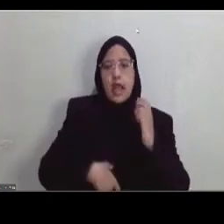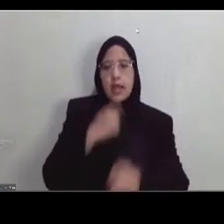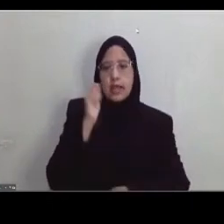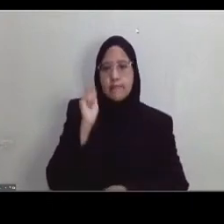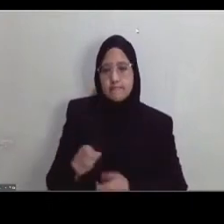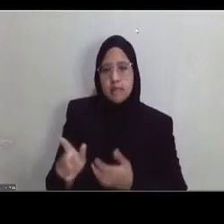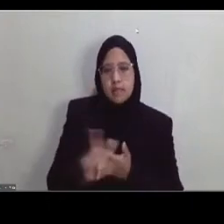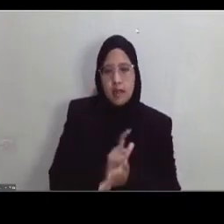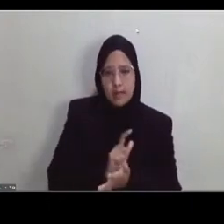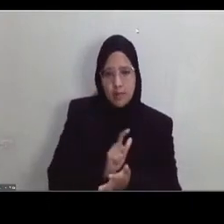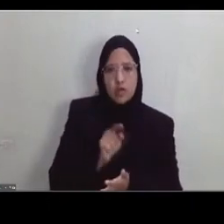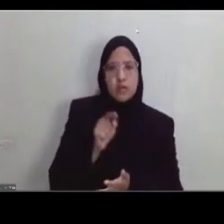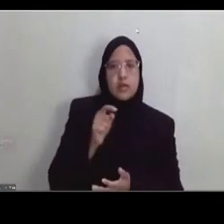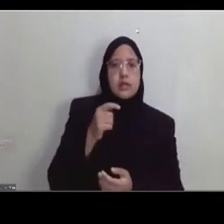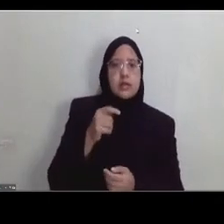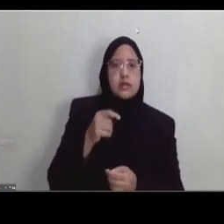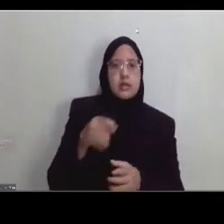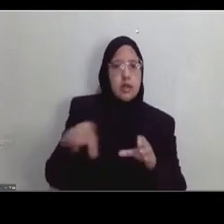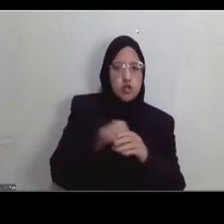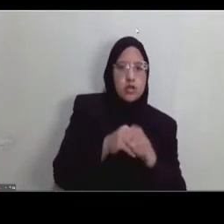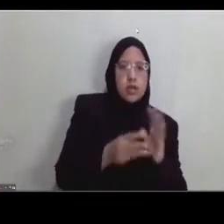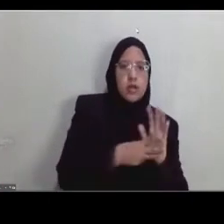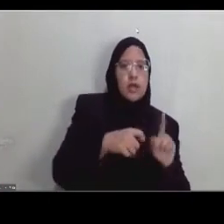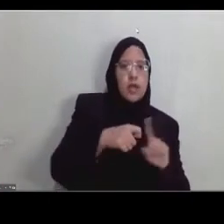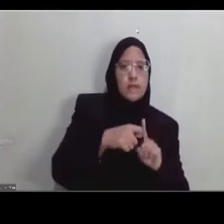Konstitusi nomor 90/